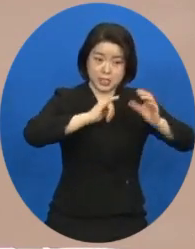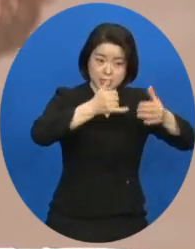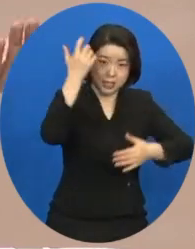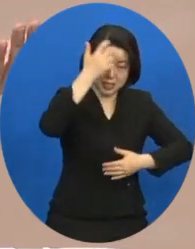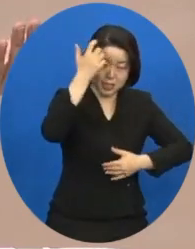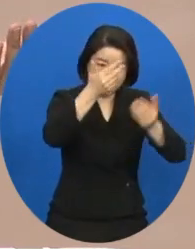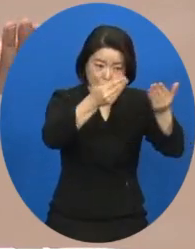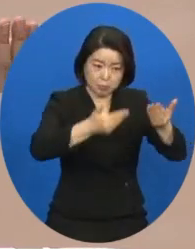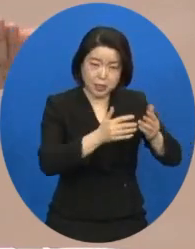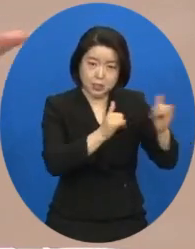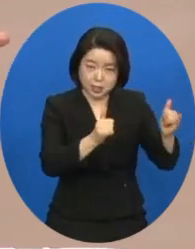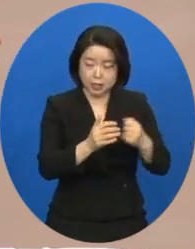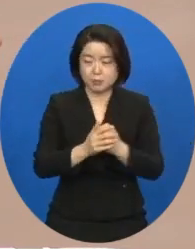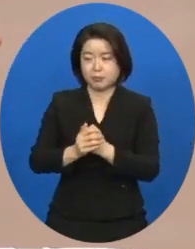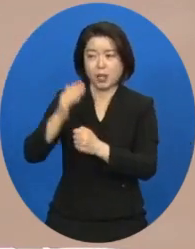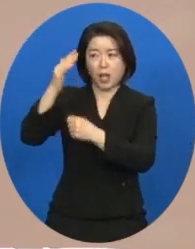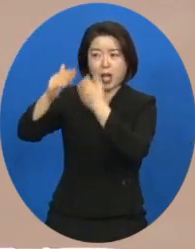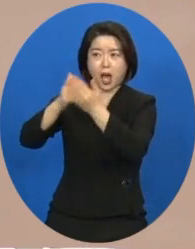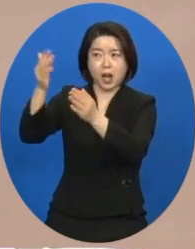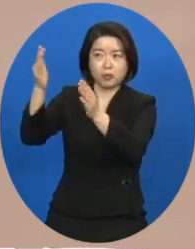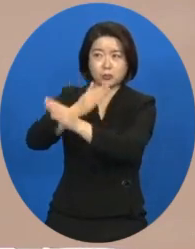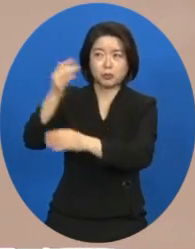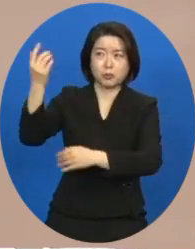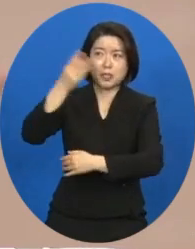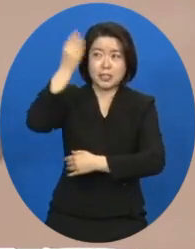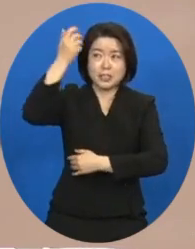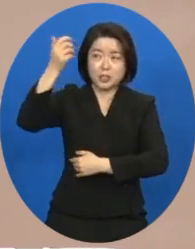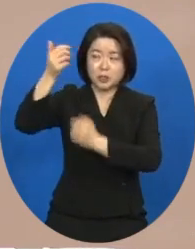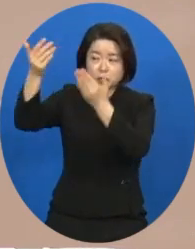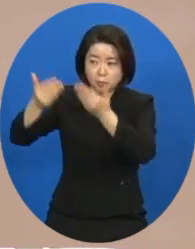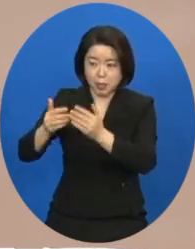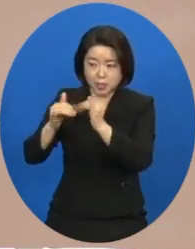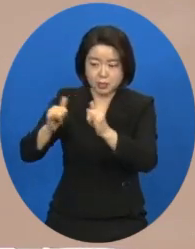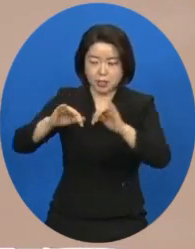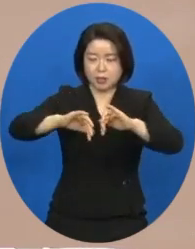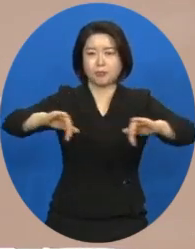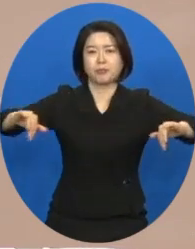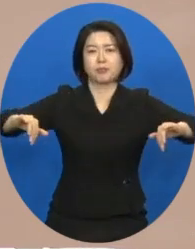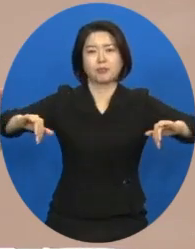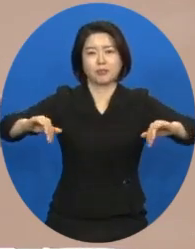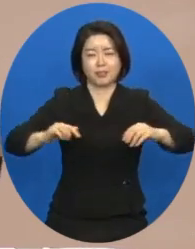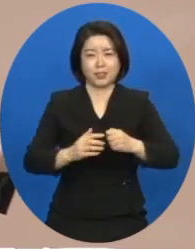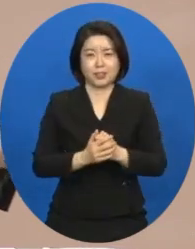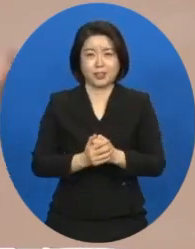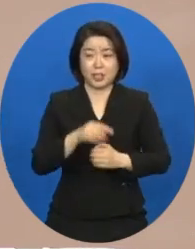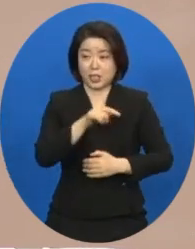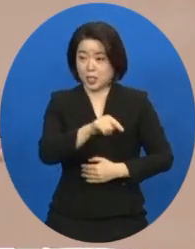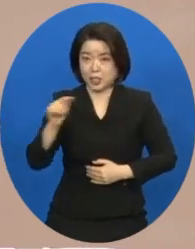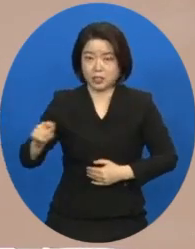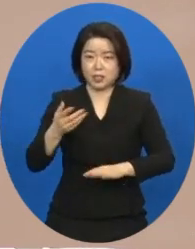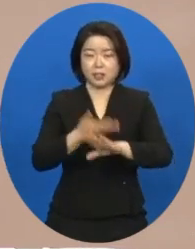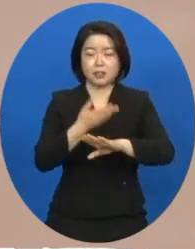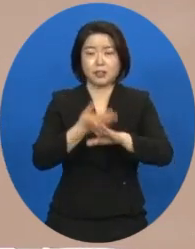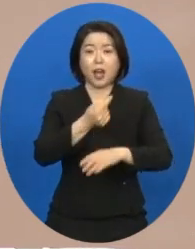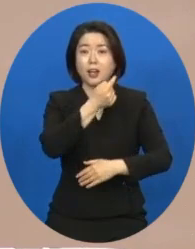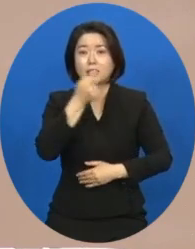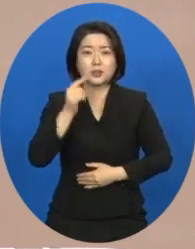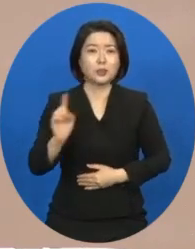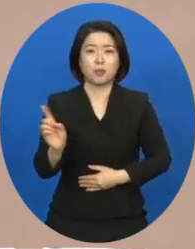받은 사람, 하나님께로 온 성령을 받은 사람이 달라요. 그 다른 증거가